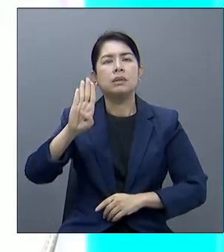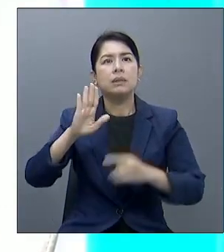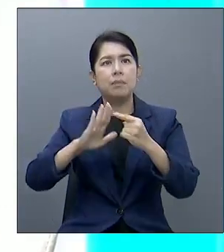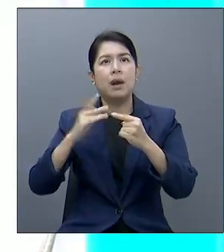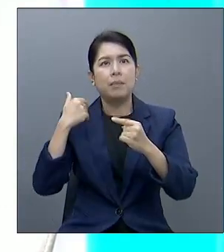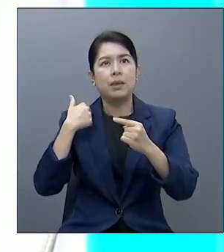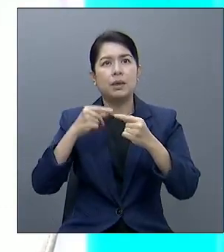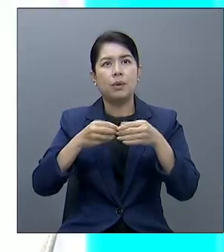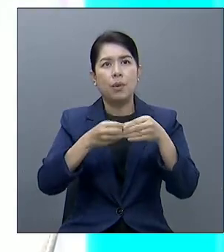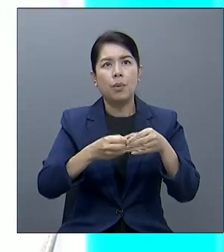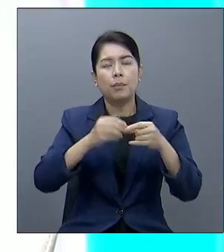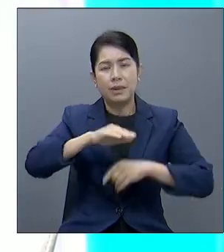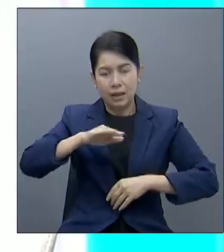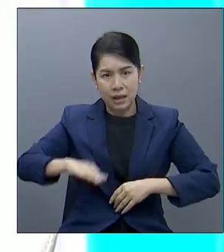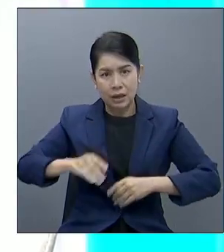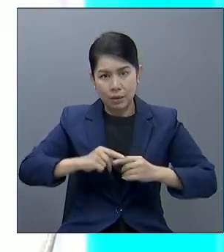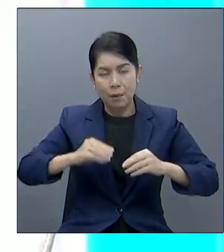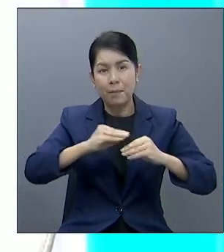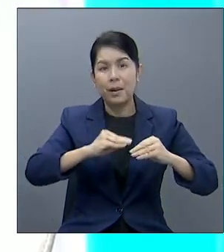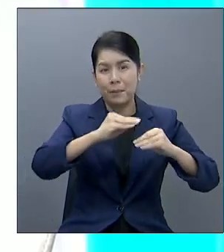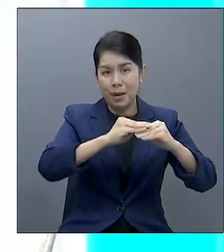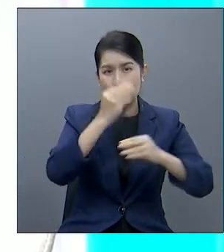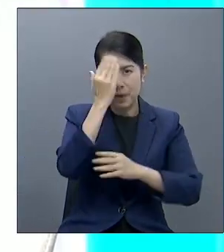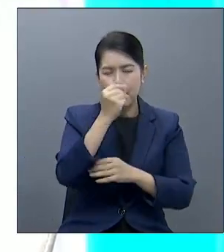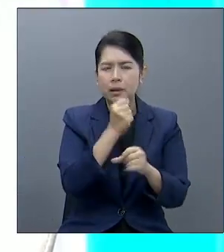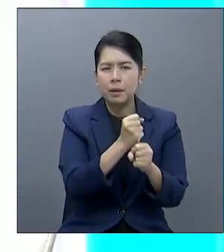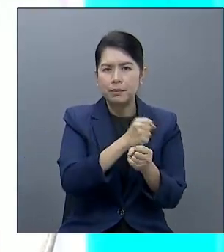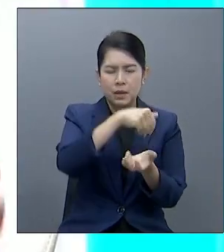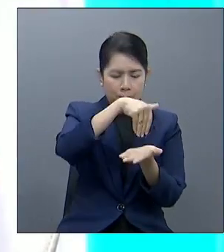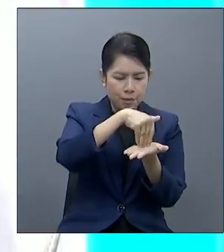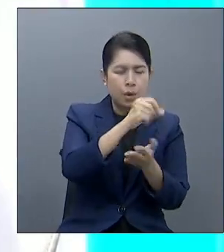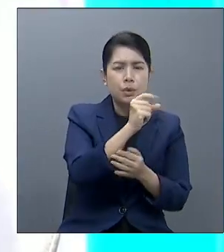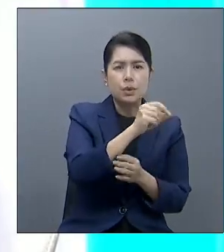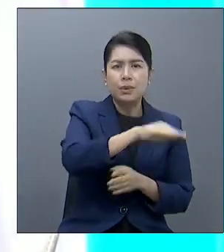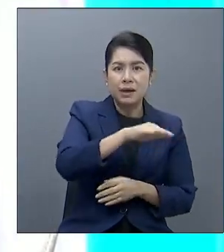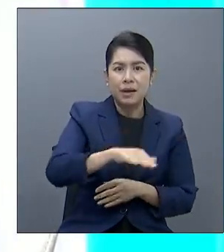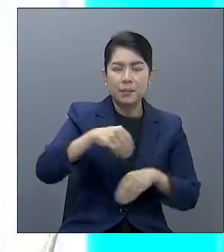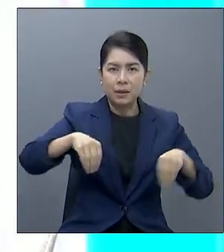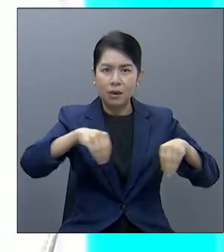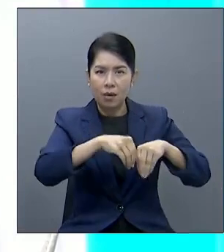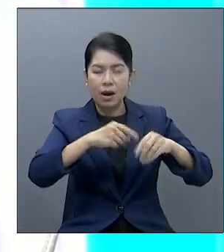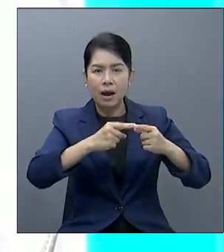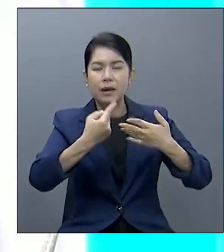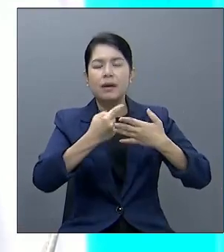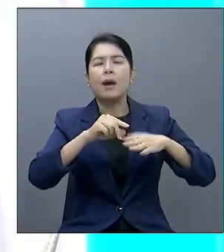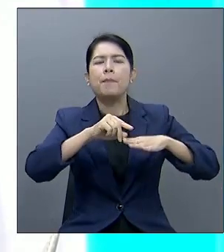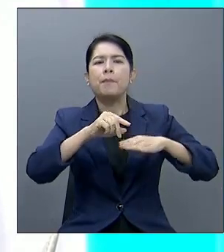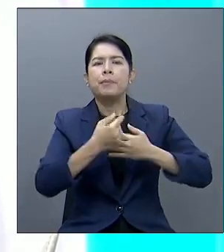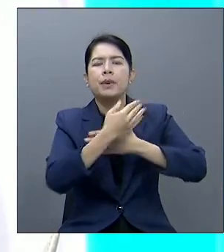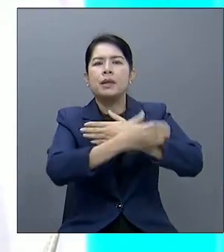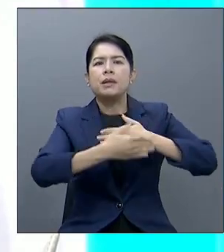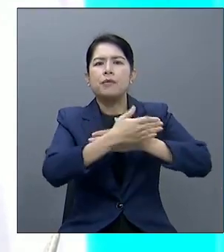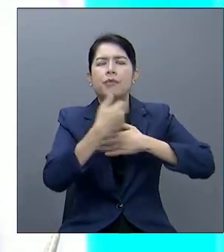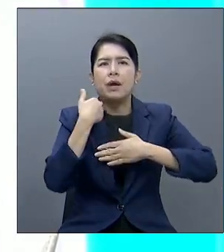ากรลดนะเพราะว่าเขาอะไปทำศูนย์เด็กเล็กศูนย์เด็กเล็กที่ใกล้สถานีรถไฟแล้วก็พ่อแม่ผู้ปกครองทุกคน